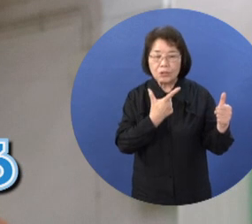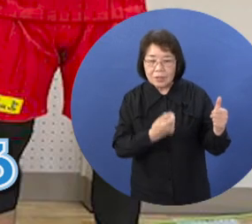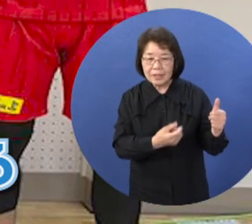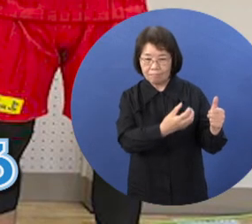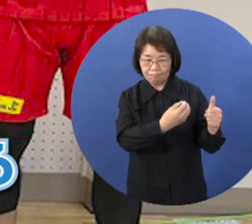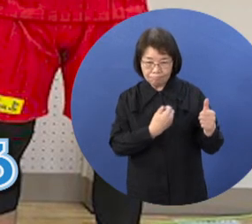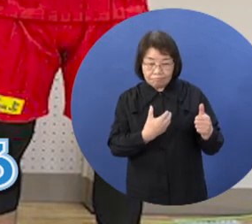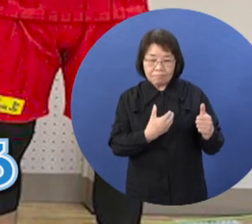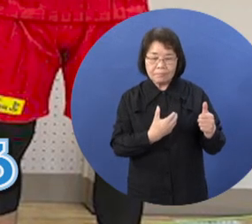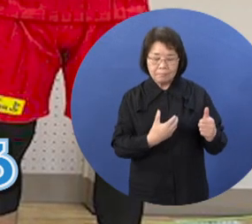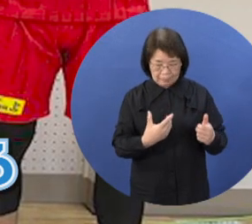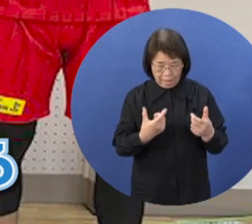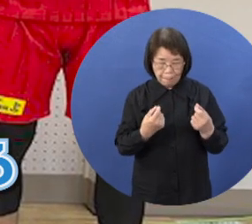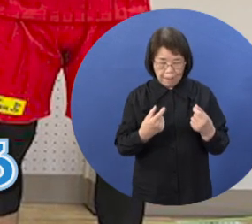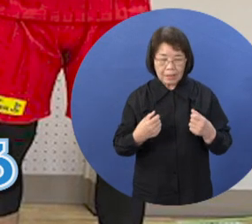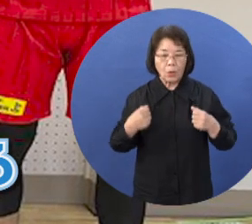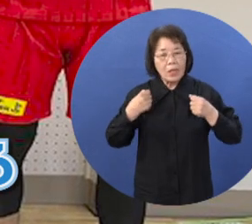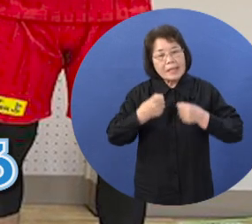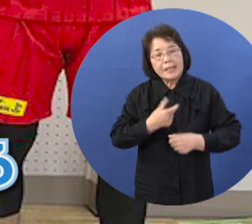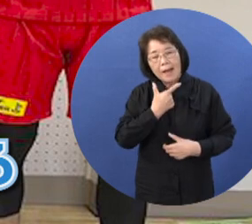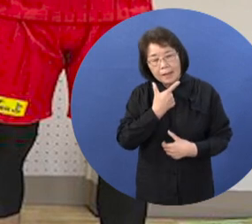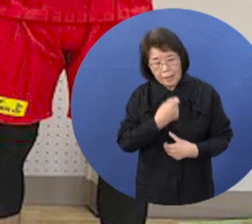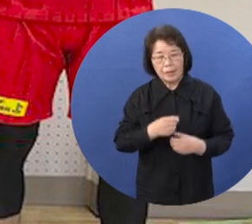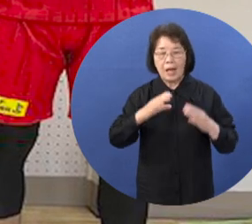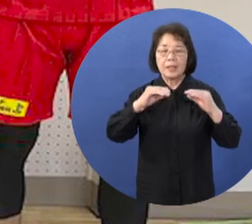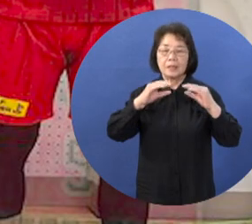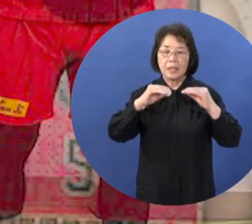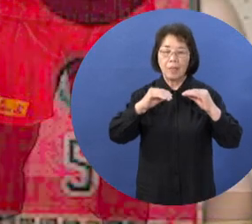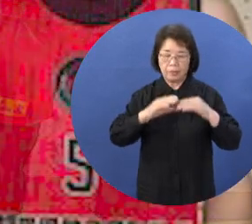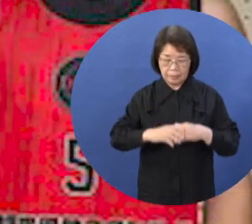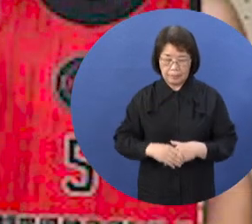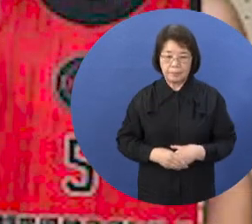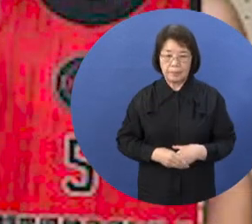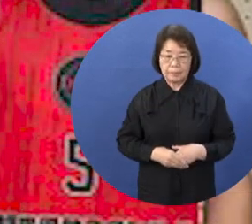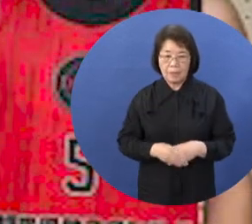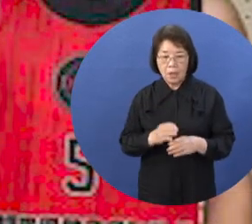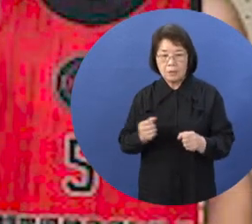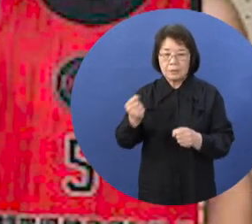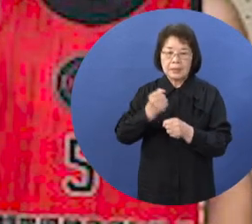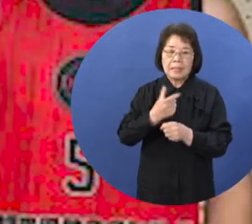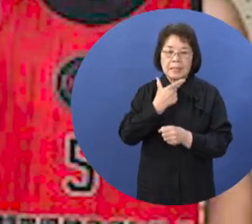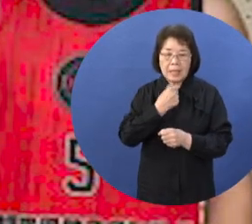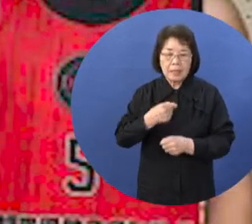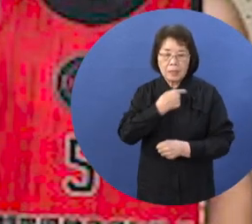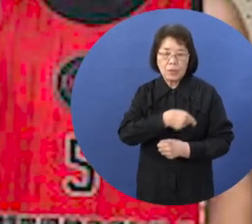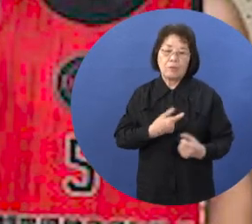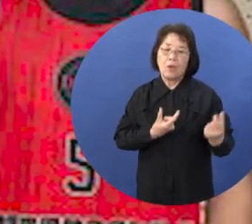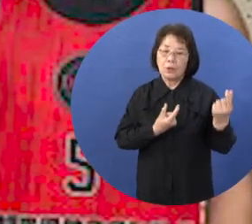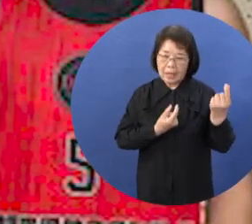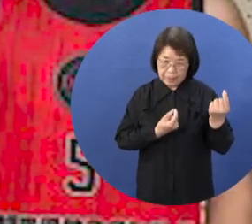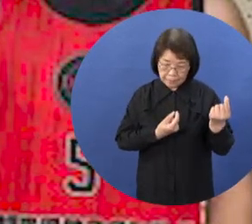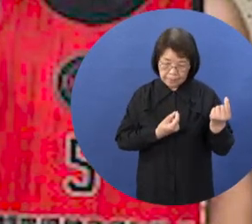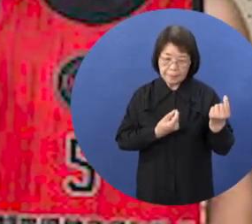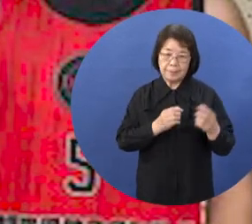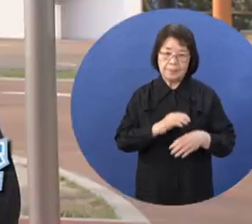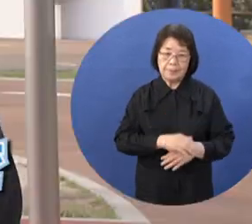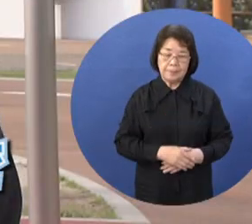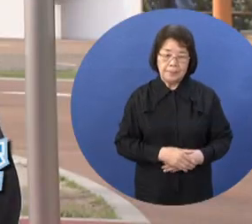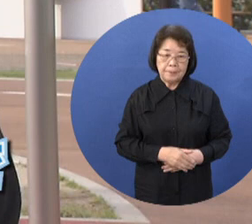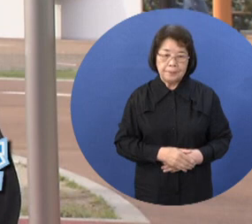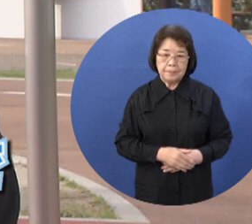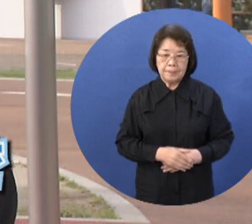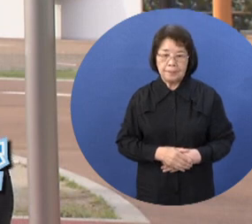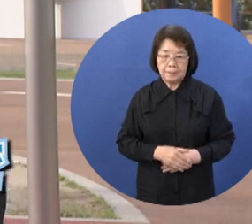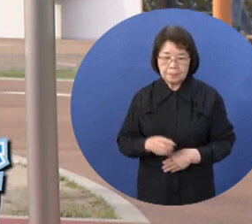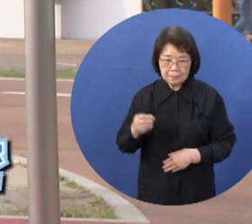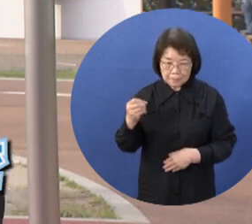を着てやっぱ出ないとねっていうのがあるので、まあ、復活させたいのは総一郎さんも必ず思ってますので、僕も思っているし、また